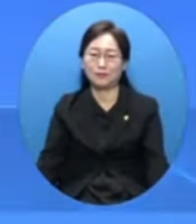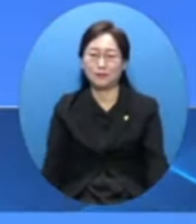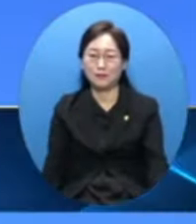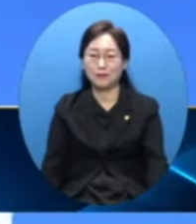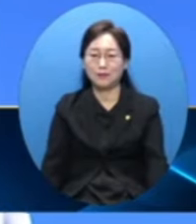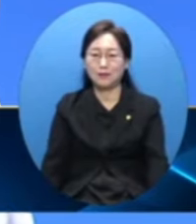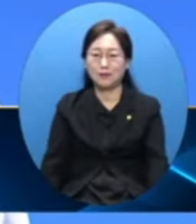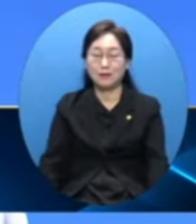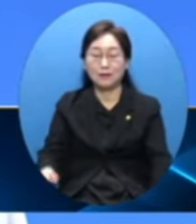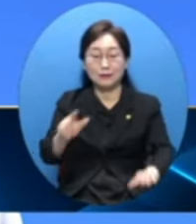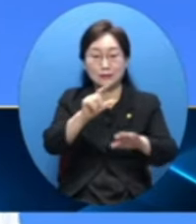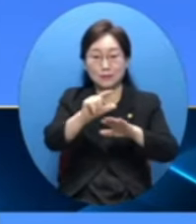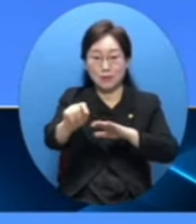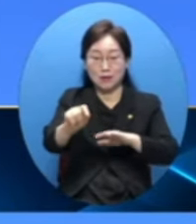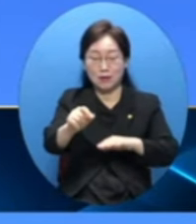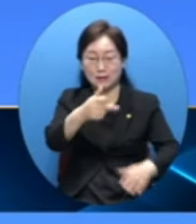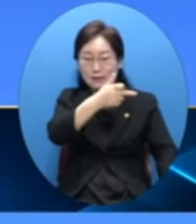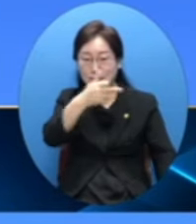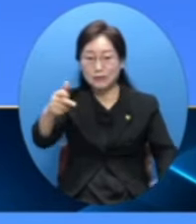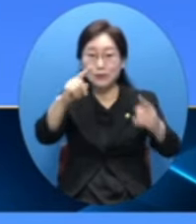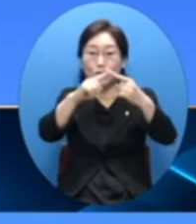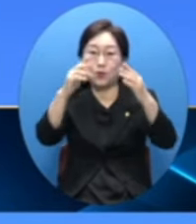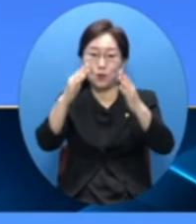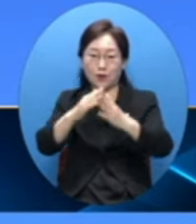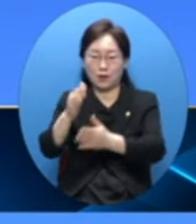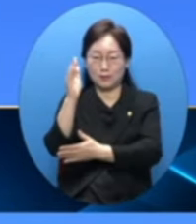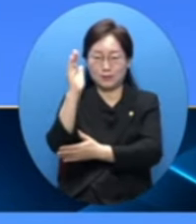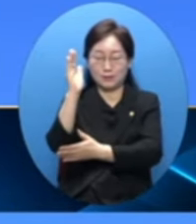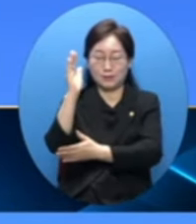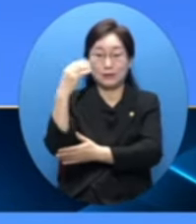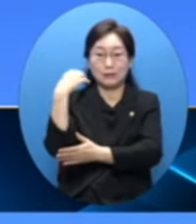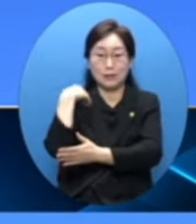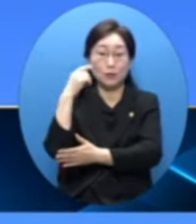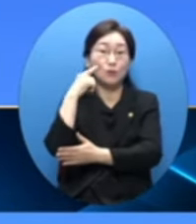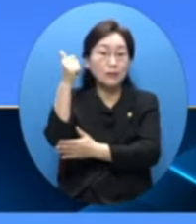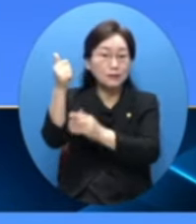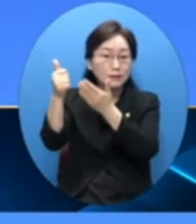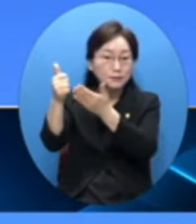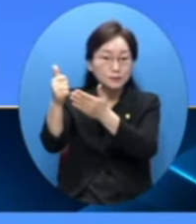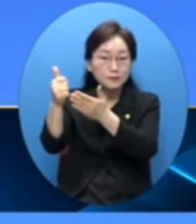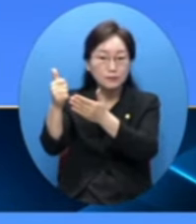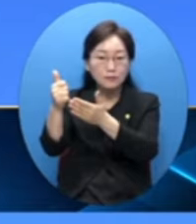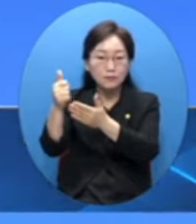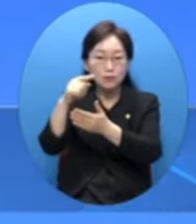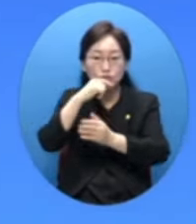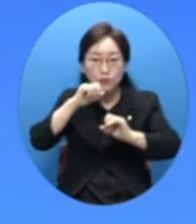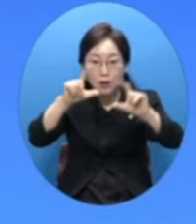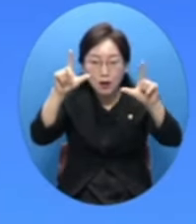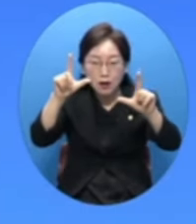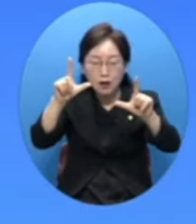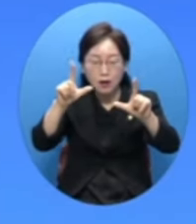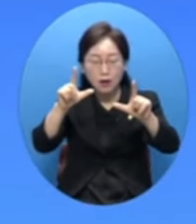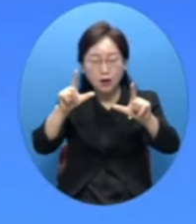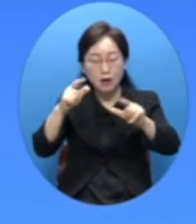지방에서 큰 교회를 목회하시는 목사님께서 어느 주일날 너무 과로하셔가지고